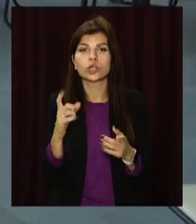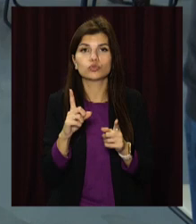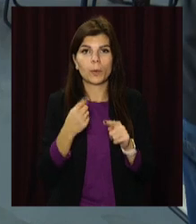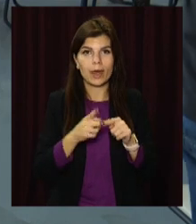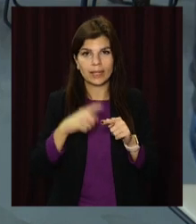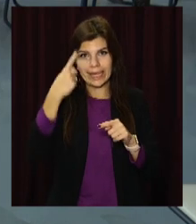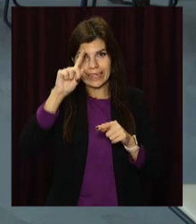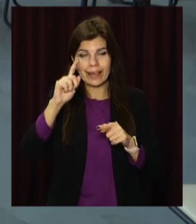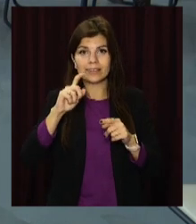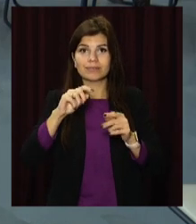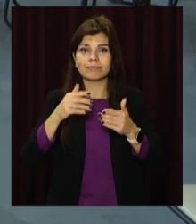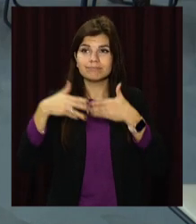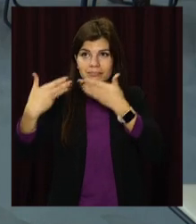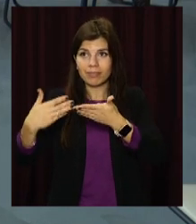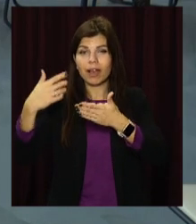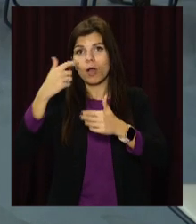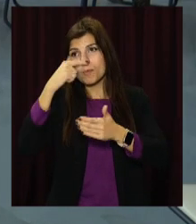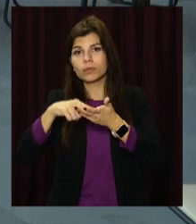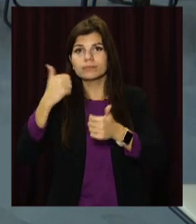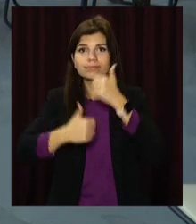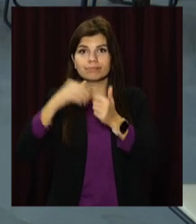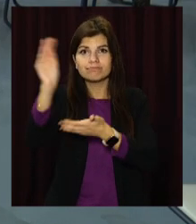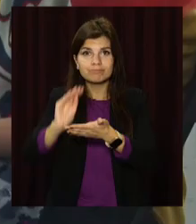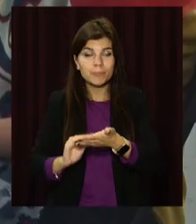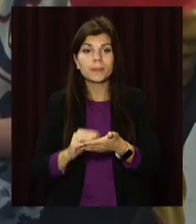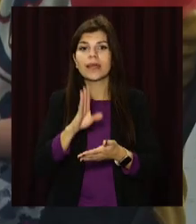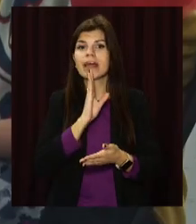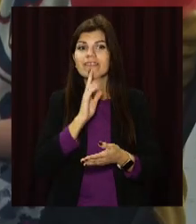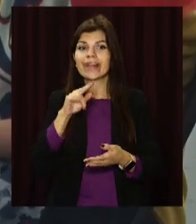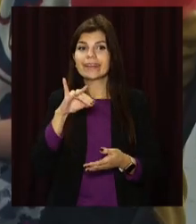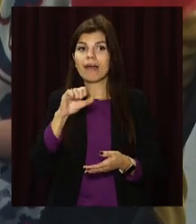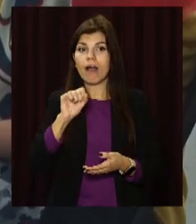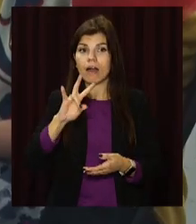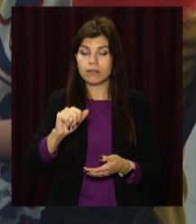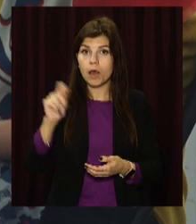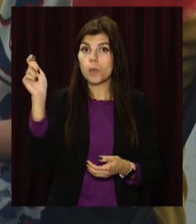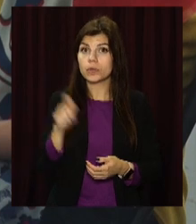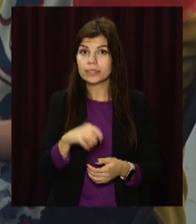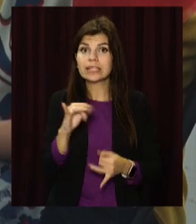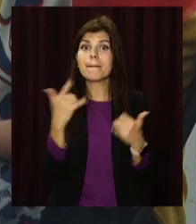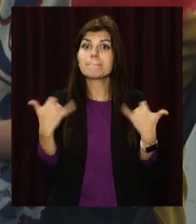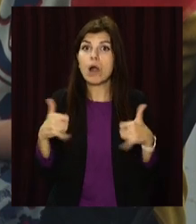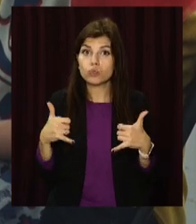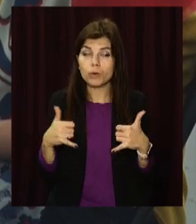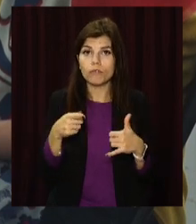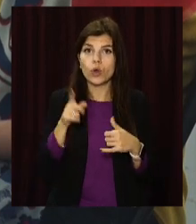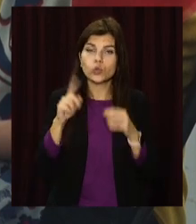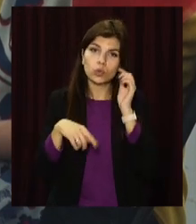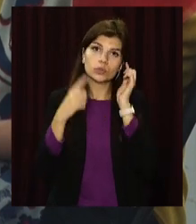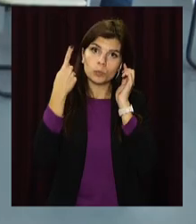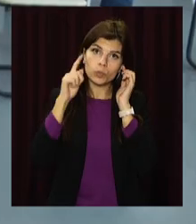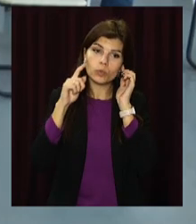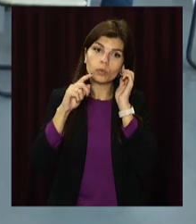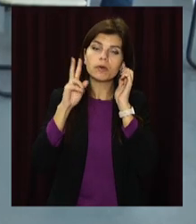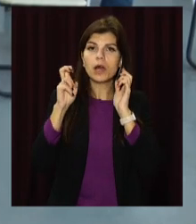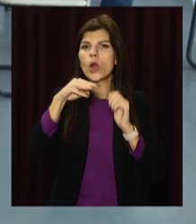проєкт. Засновники інкубатора приїхали до Дніпра з Маріуполя. Діана – одна із авторів школи X. Жінка також започаткувала платформу за назвою TU.